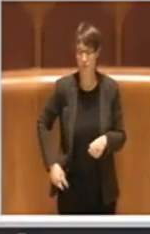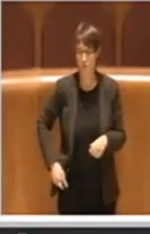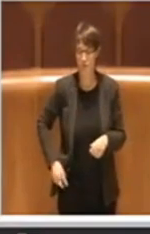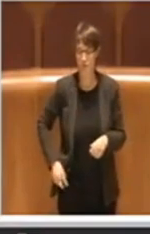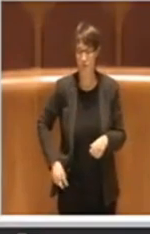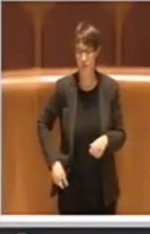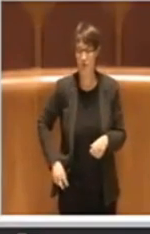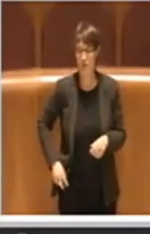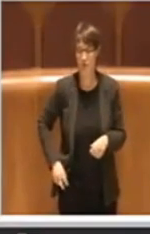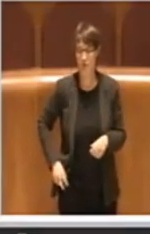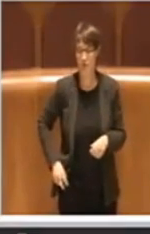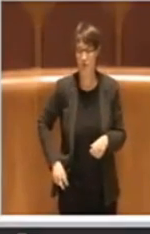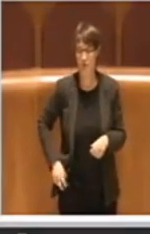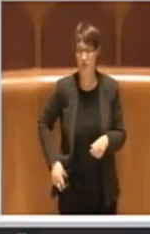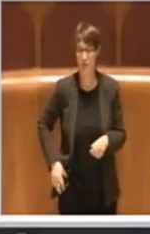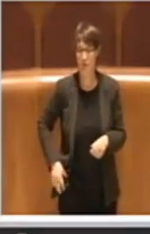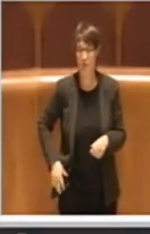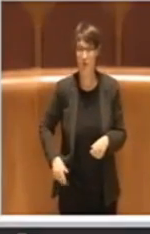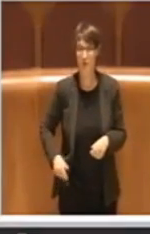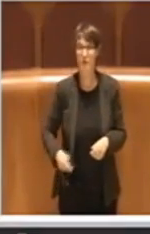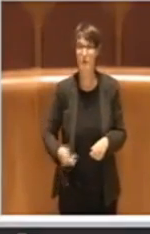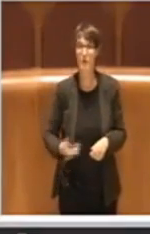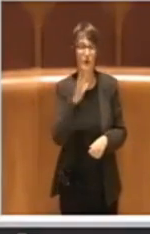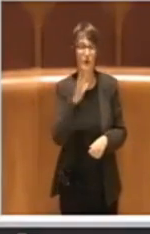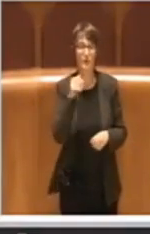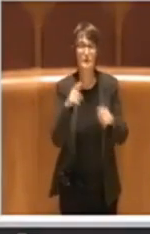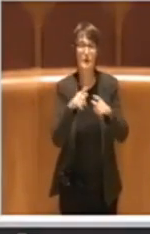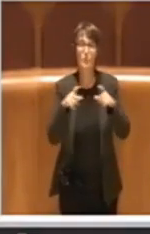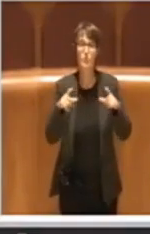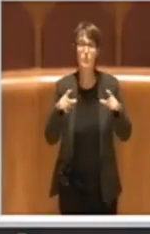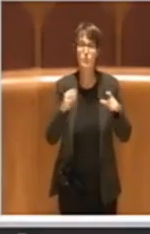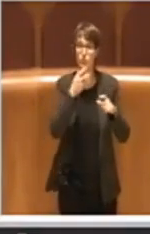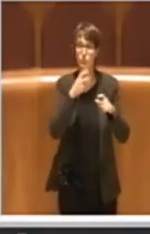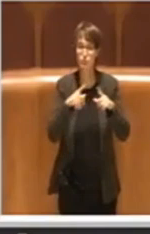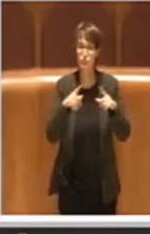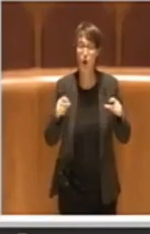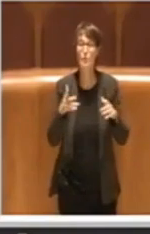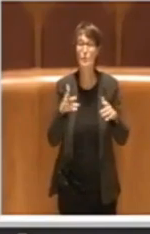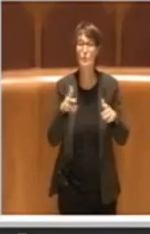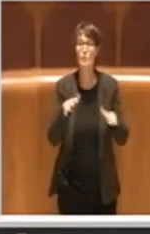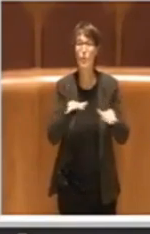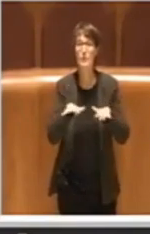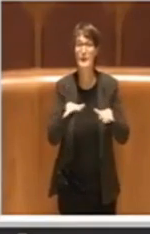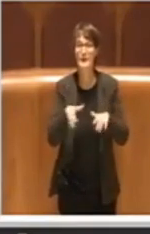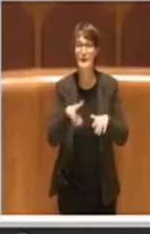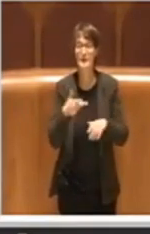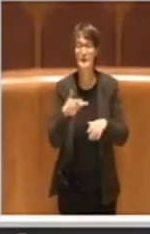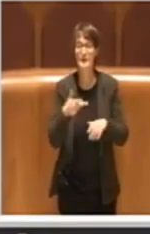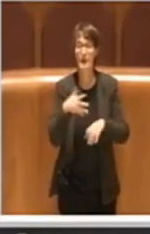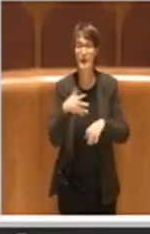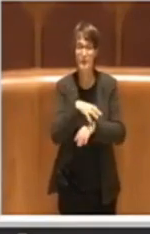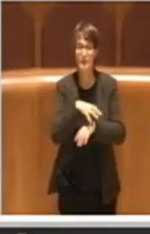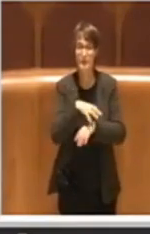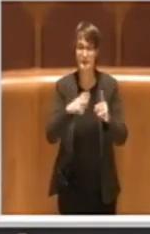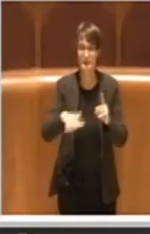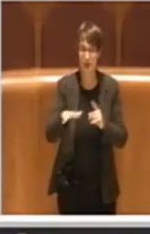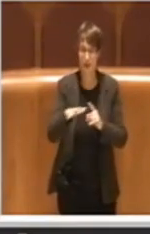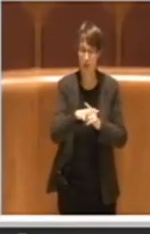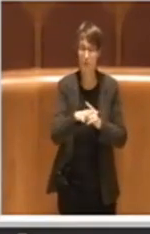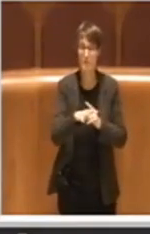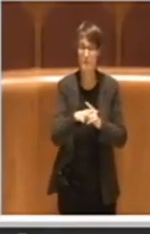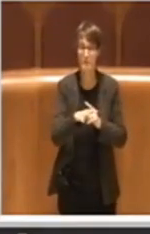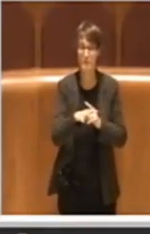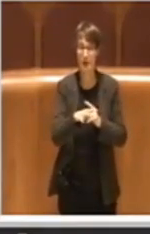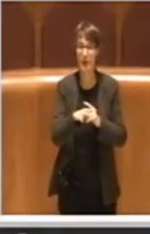di natura statale nota il il bonus mobilità del ministero dell'ambiente che contribuisce per l'acquisto di